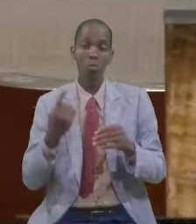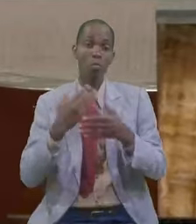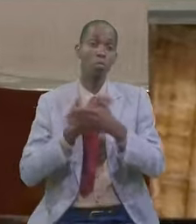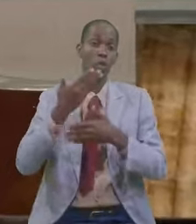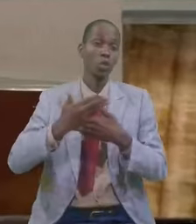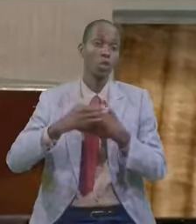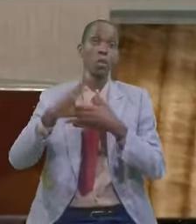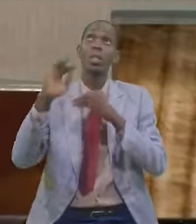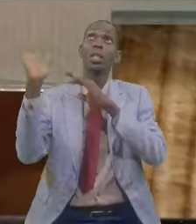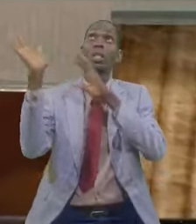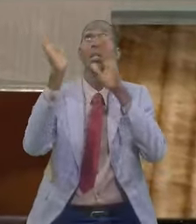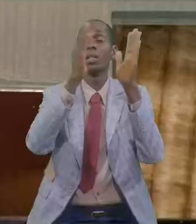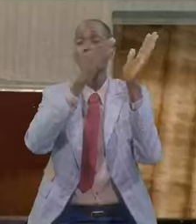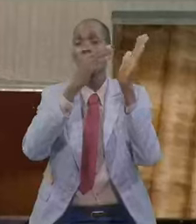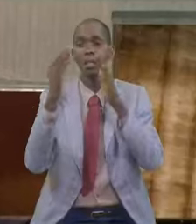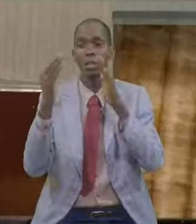dans